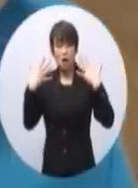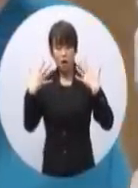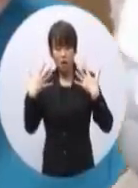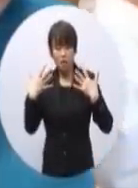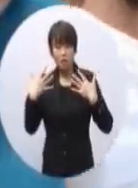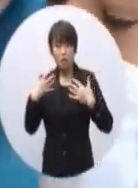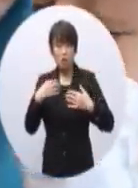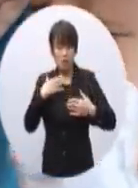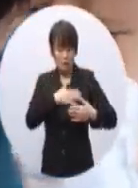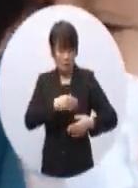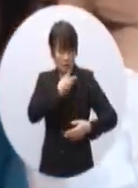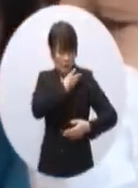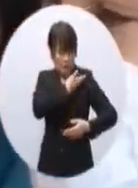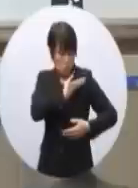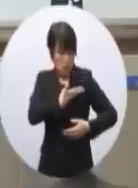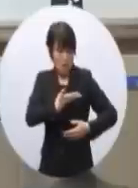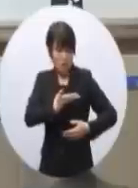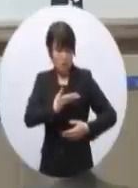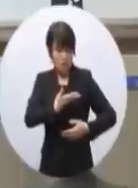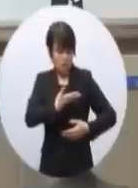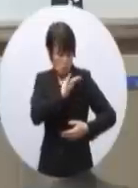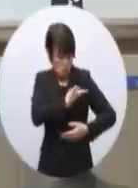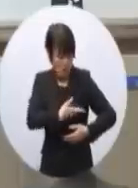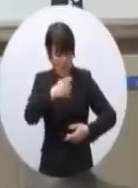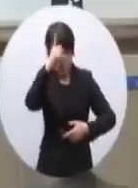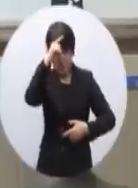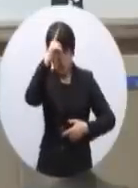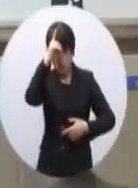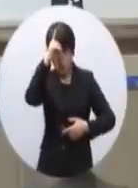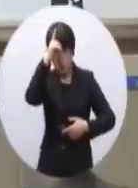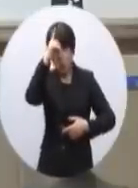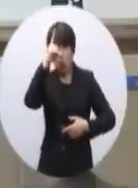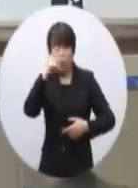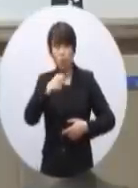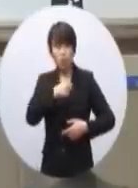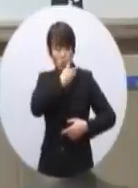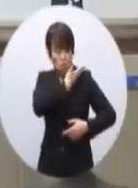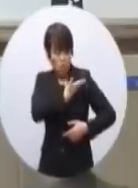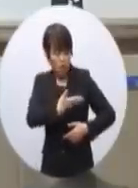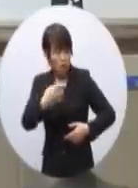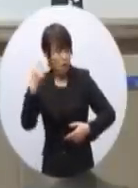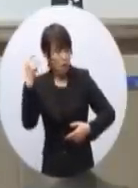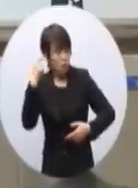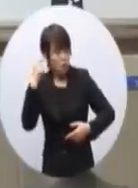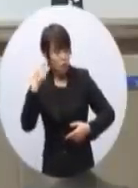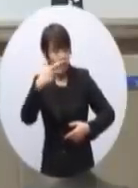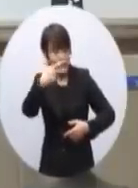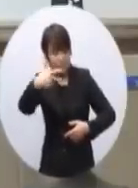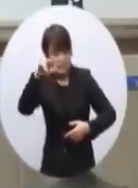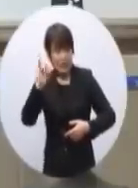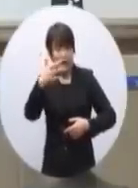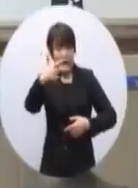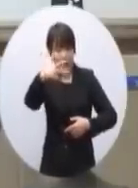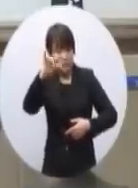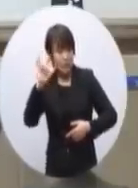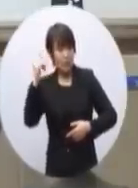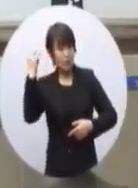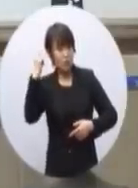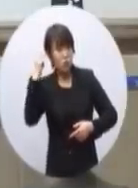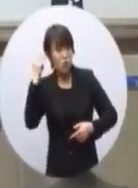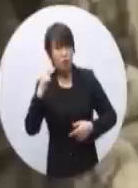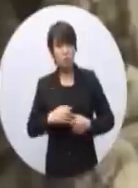で、体液が真っ黄なの。その体液の流れる音がシャーシャーっていうのが聞こえる